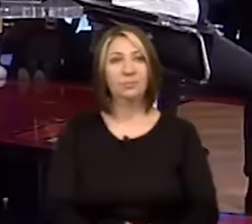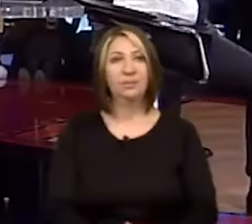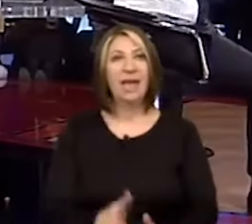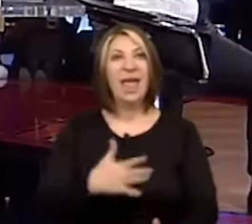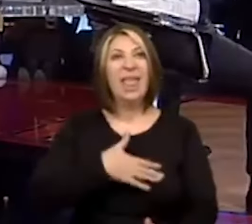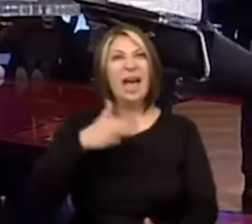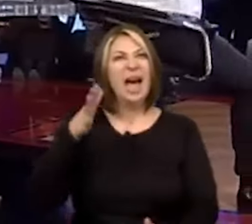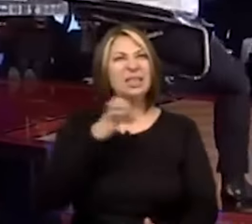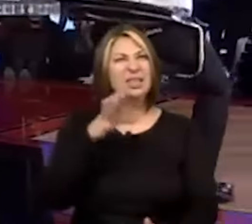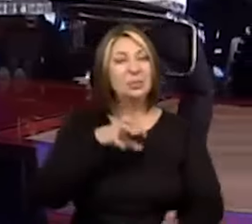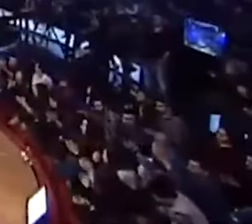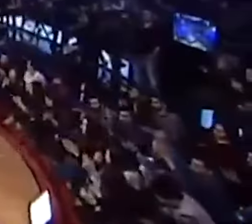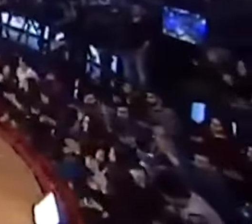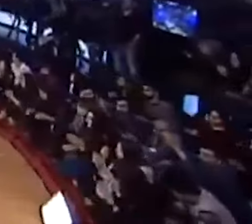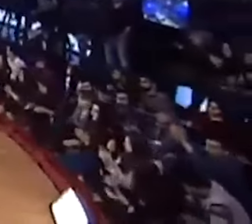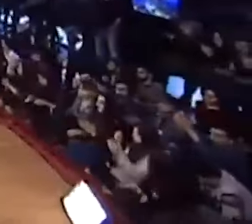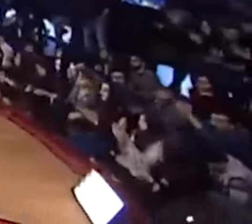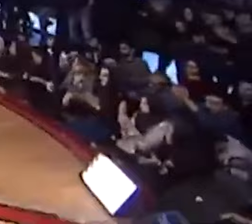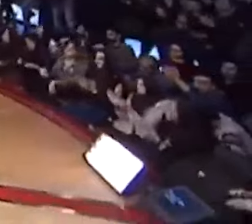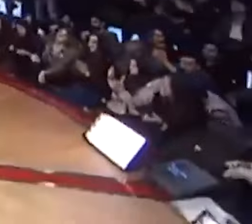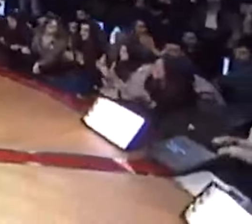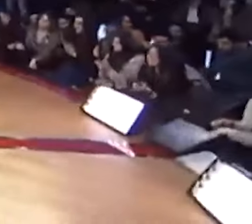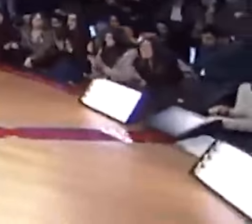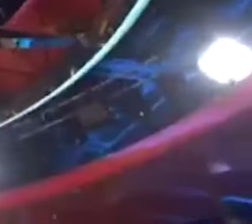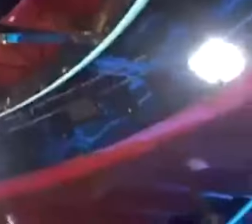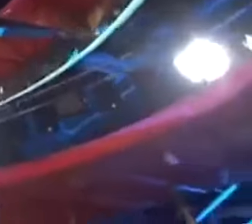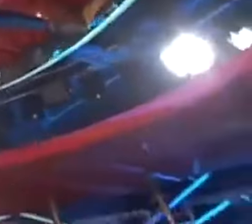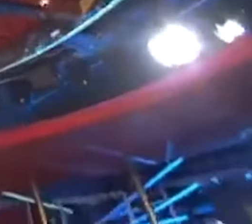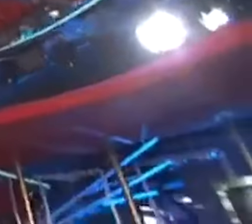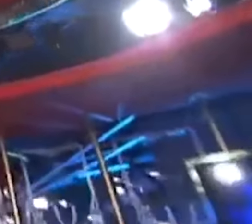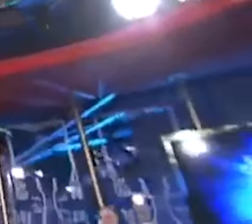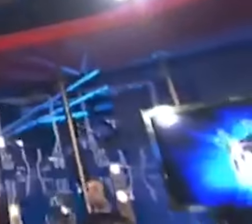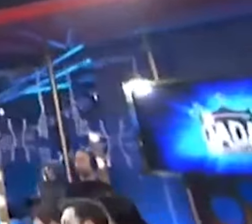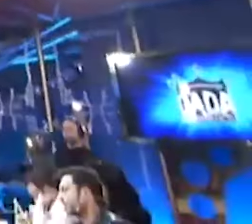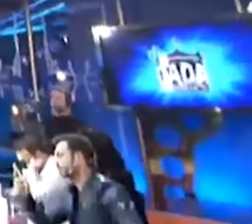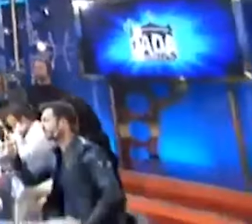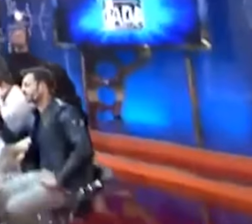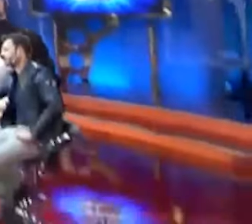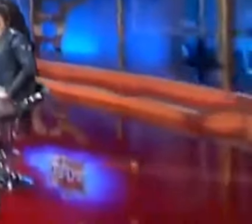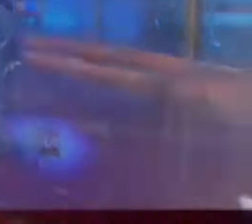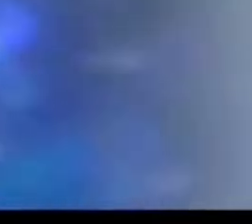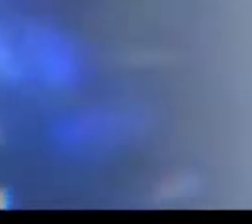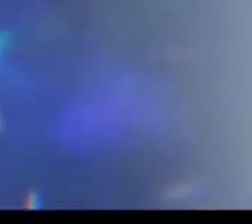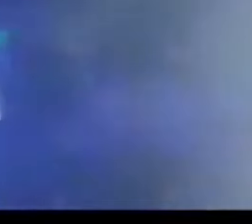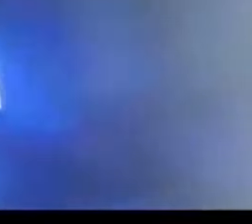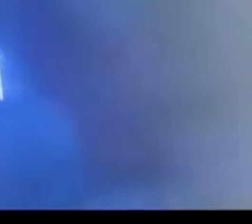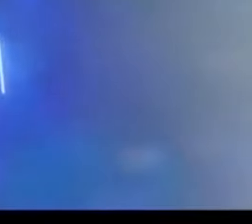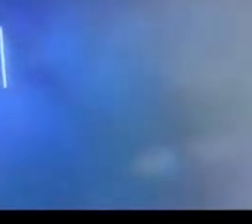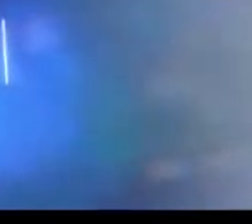En acıtıcı bölüm için. Evet. En acıtıcı bölüm.